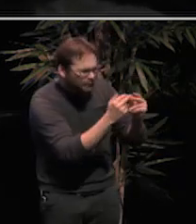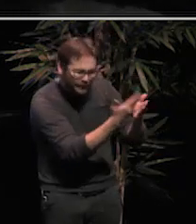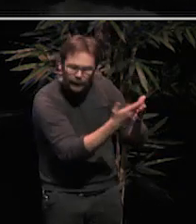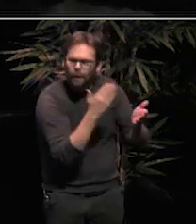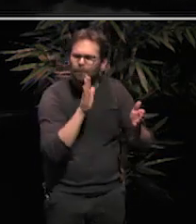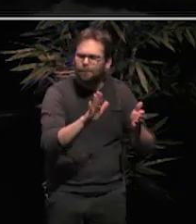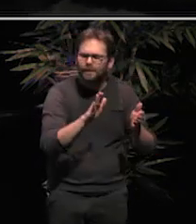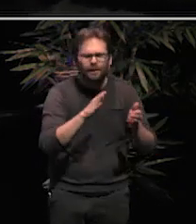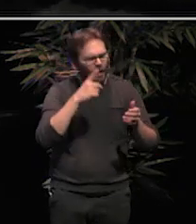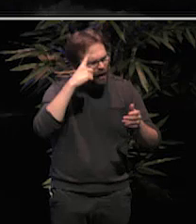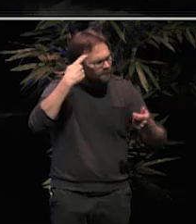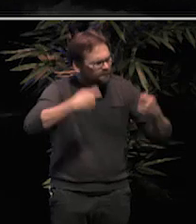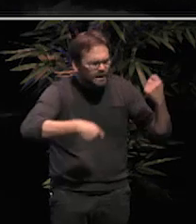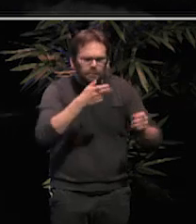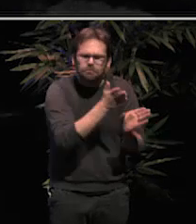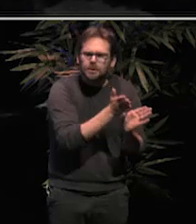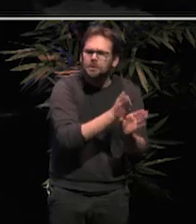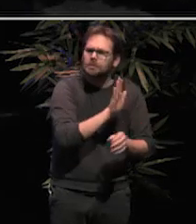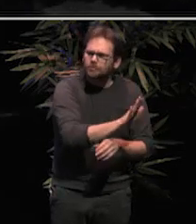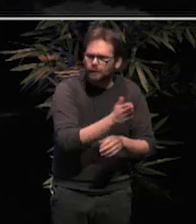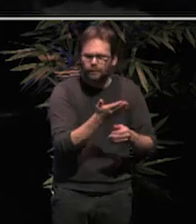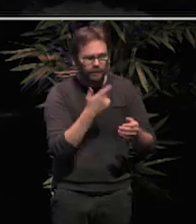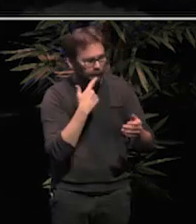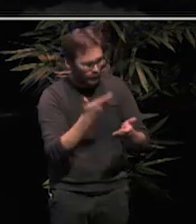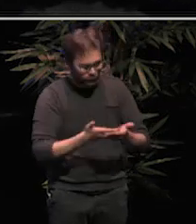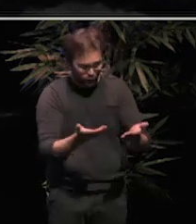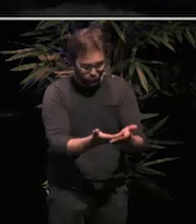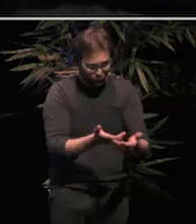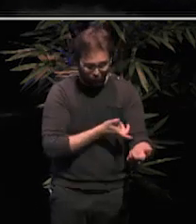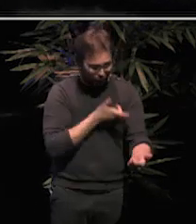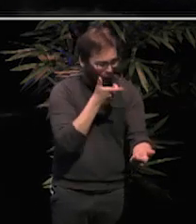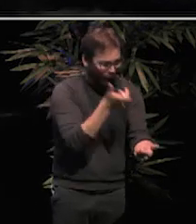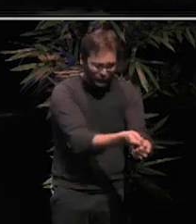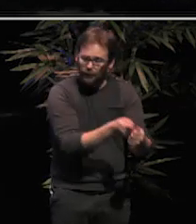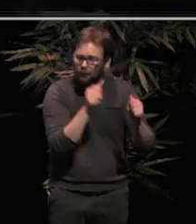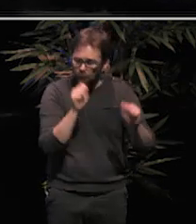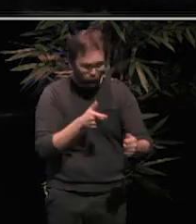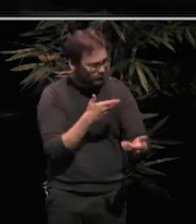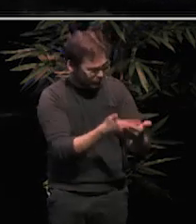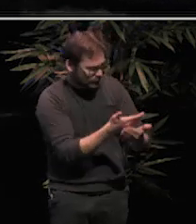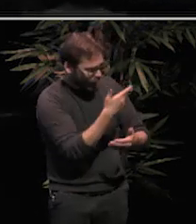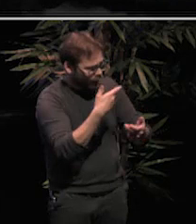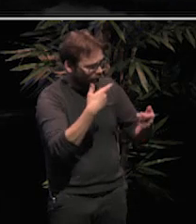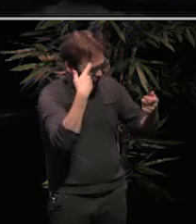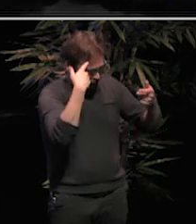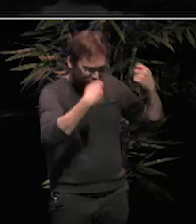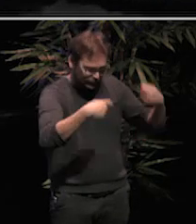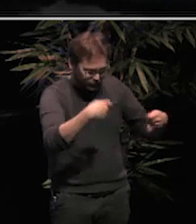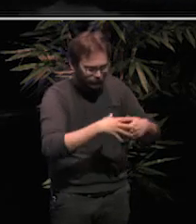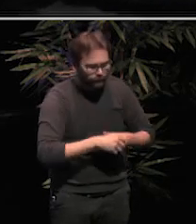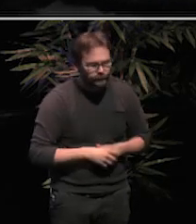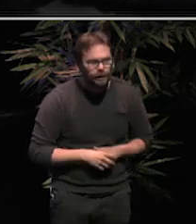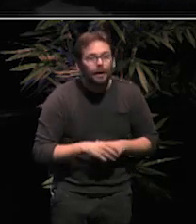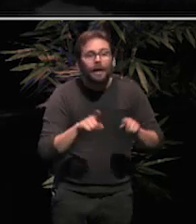la flexibilité psychologique. C'est vraiment cette capacité à avoir une réponse appropriée à une situation donnée, et notamment quand le contexte ou les